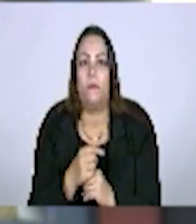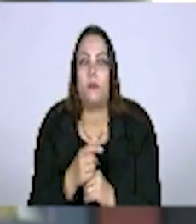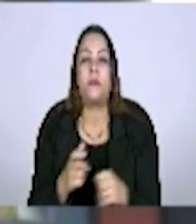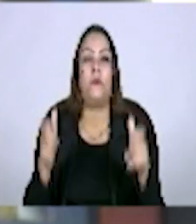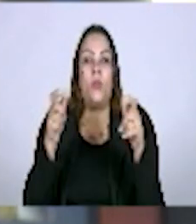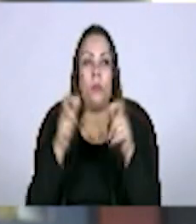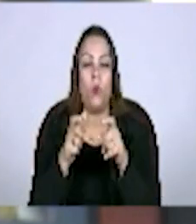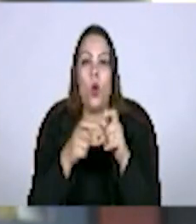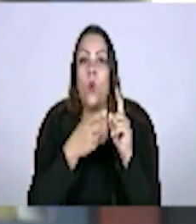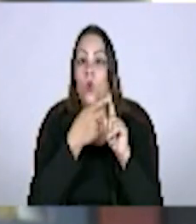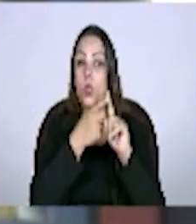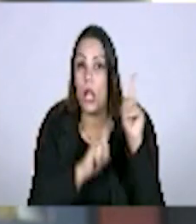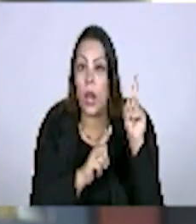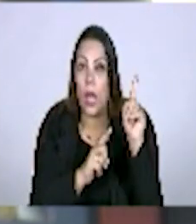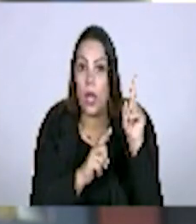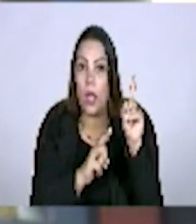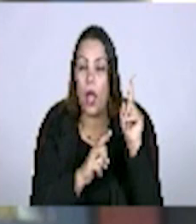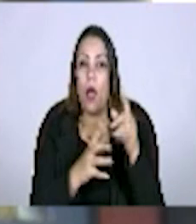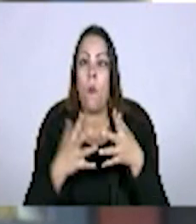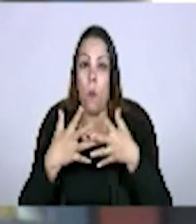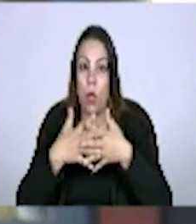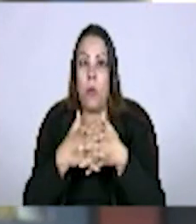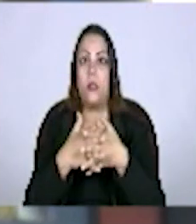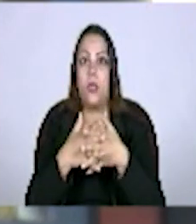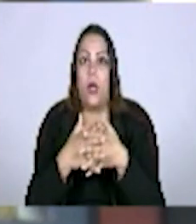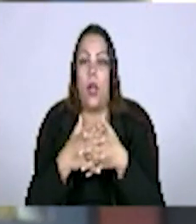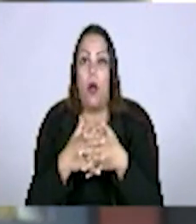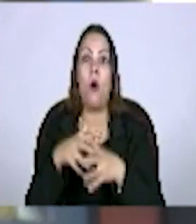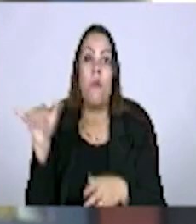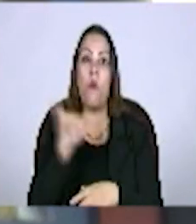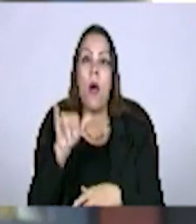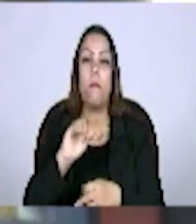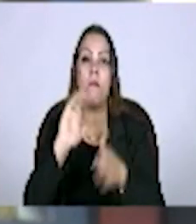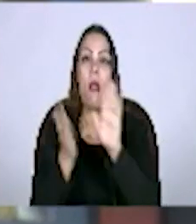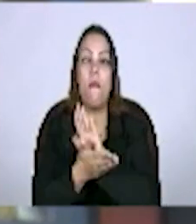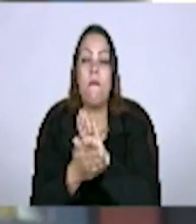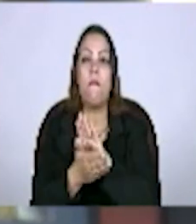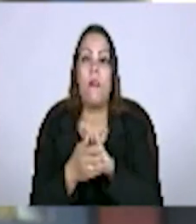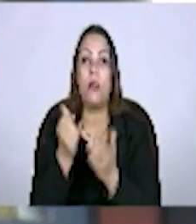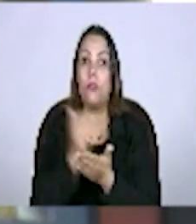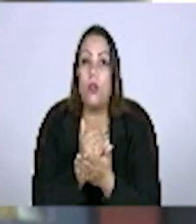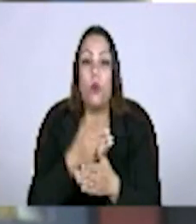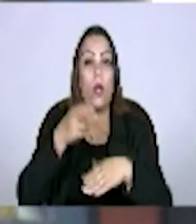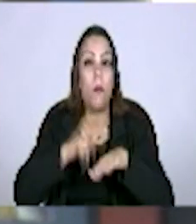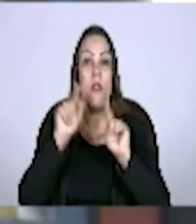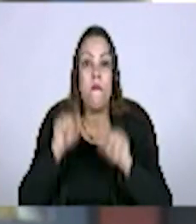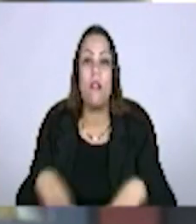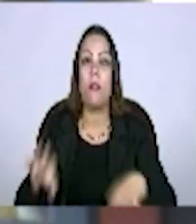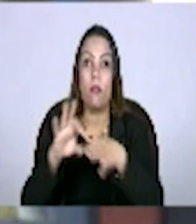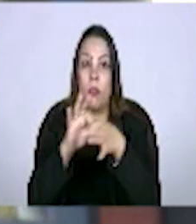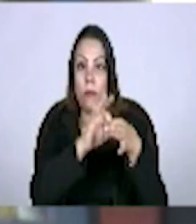مجموعه وزاريه متماسكه تهتم بالملف الاقتصادي ويكون هناك نوع من انواع الاتساق في